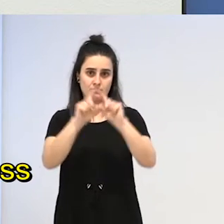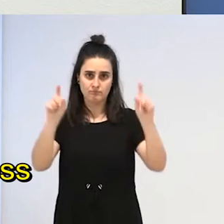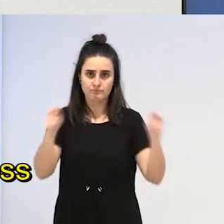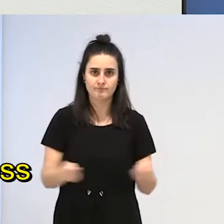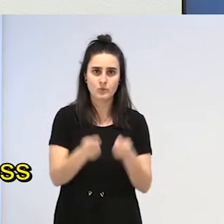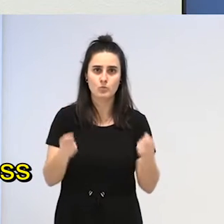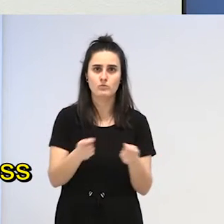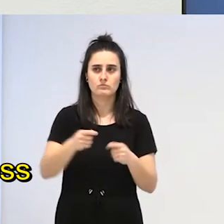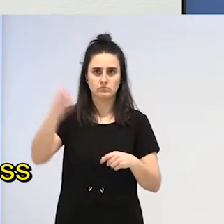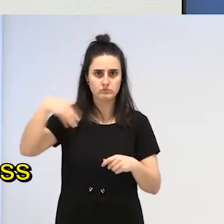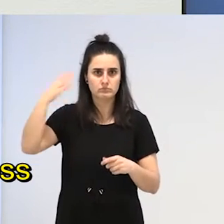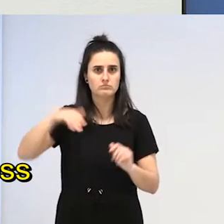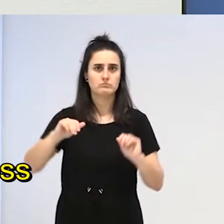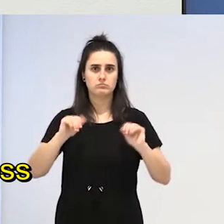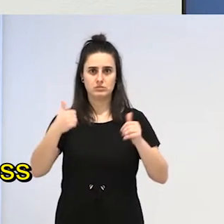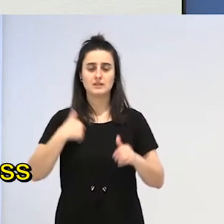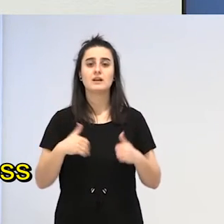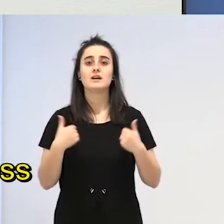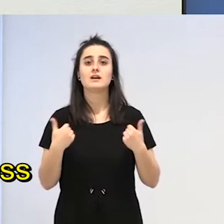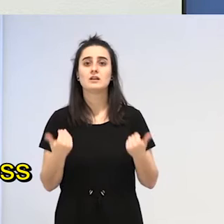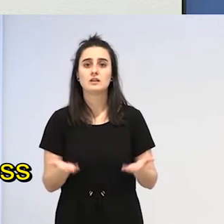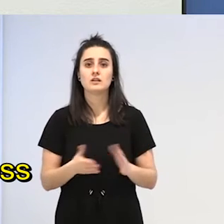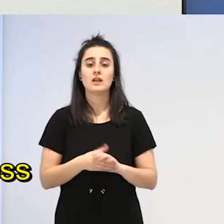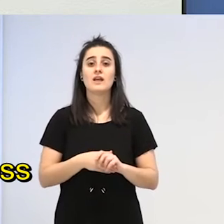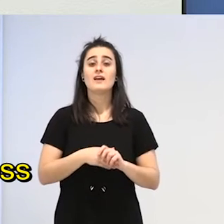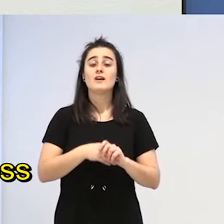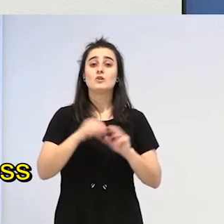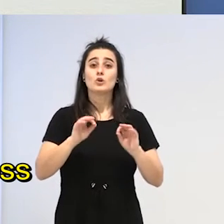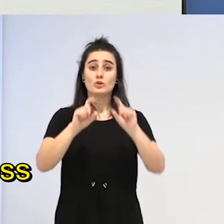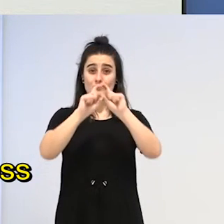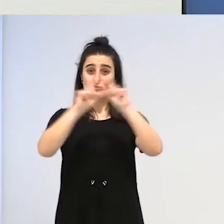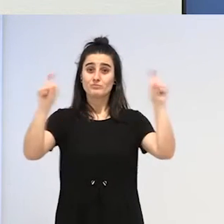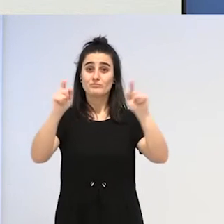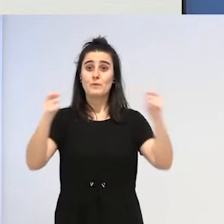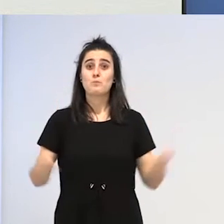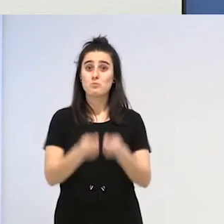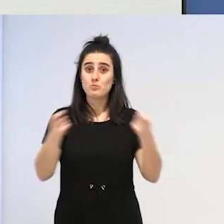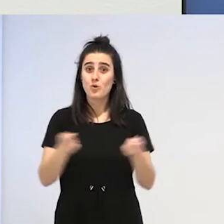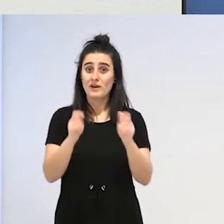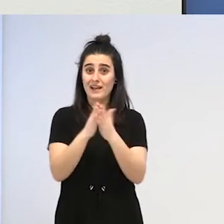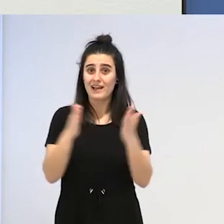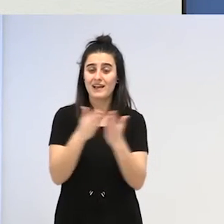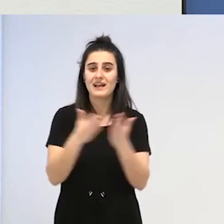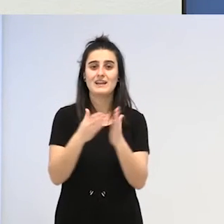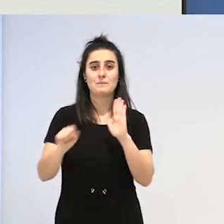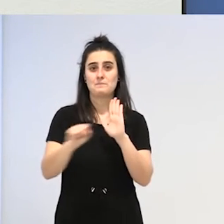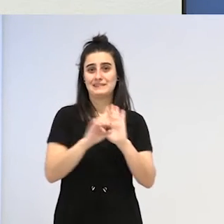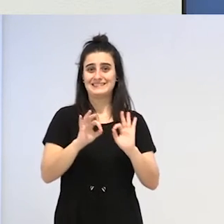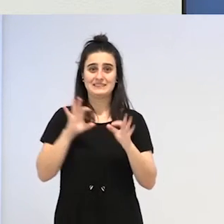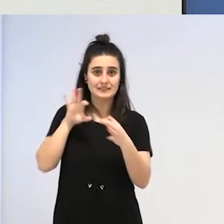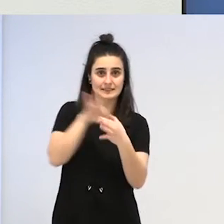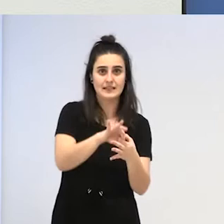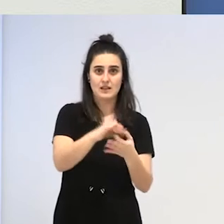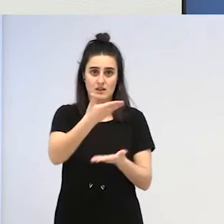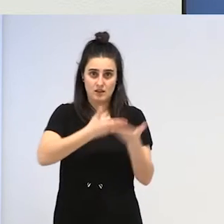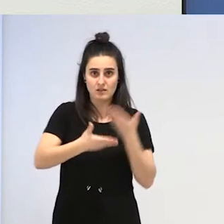Aspalditik, beraz, Amerikar Aqueduct Press argitaletxearekin lan egiten du,